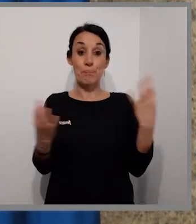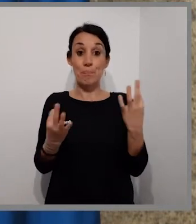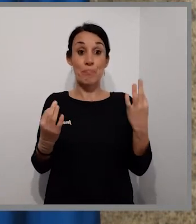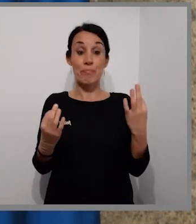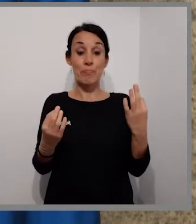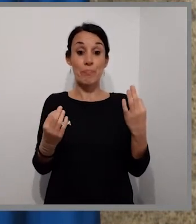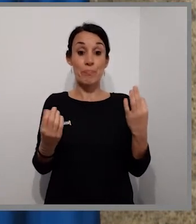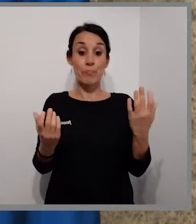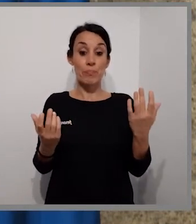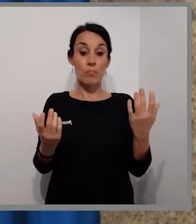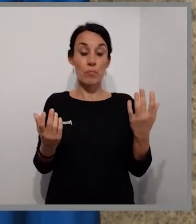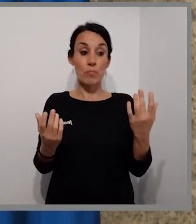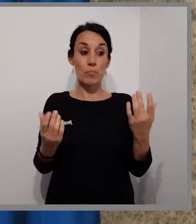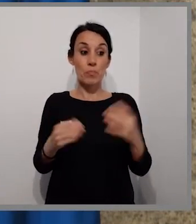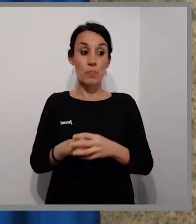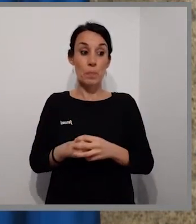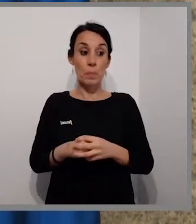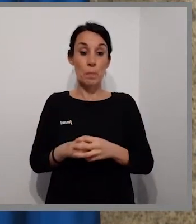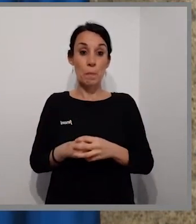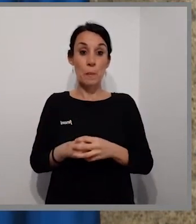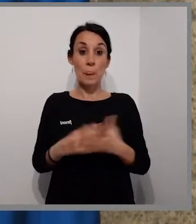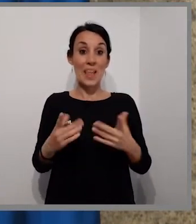necessitem que el conjunt